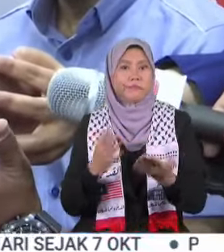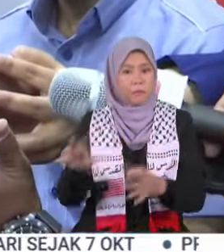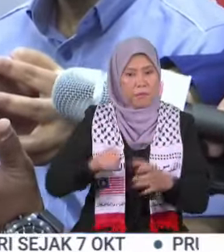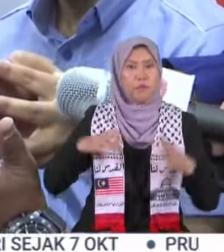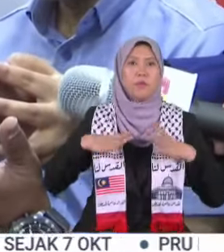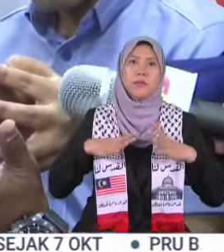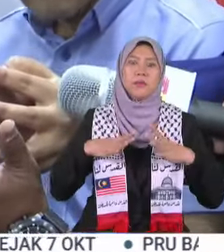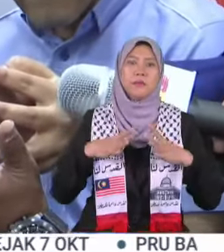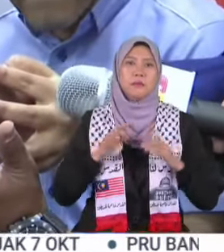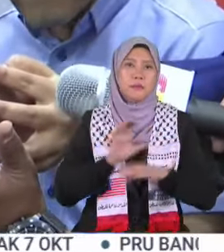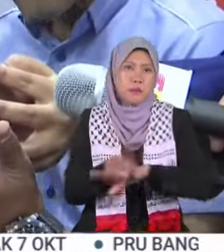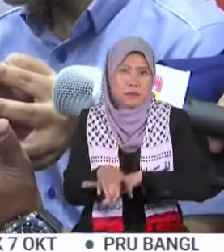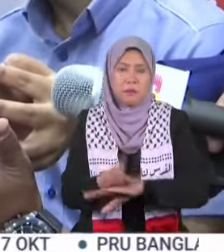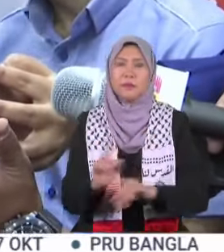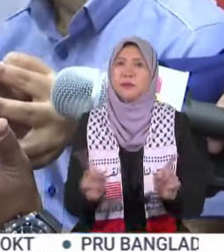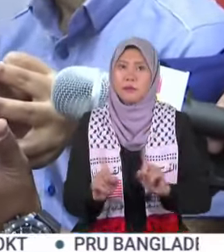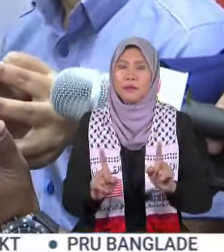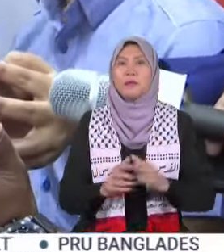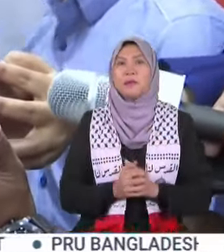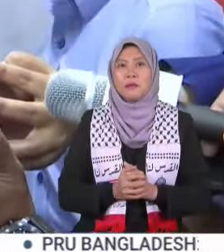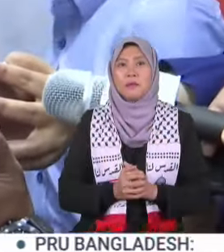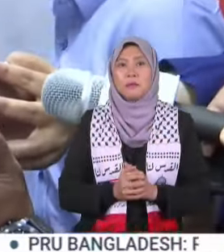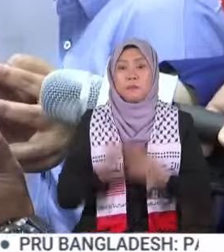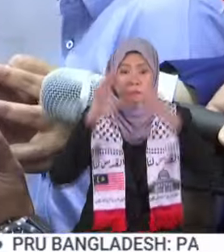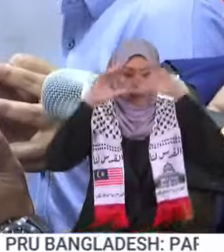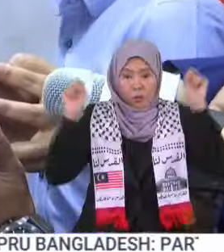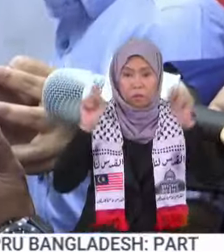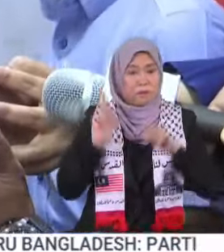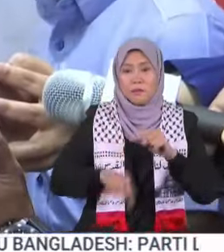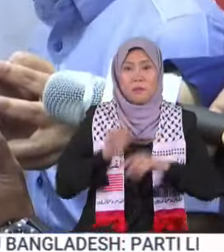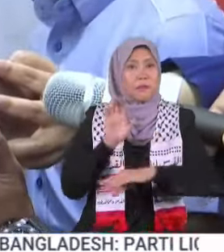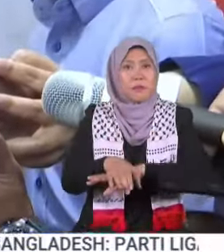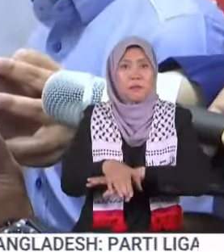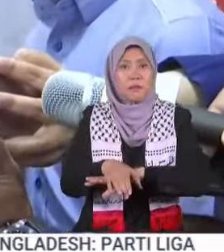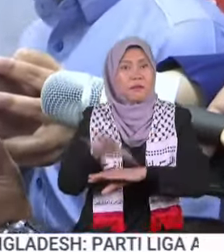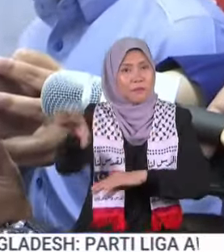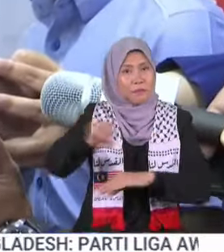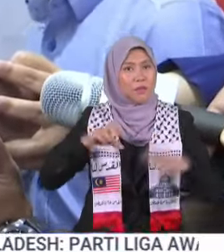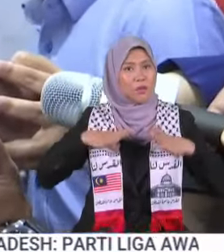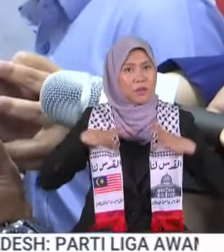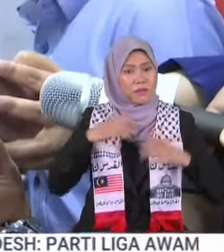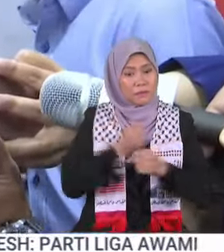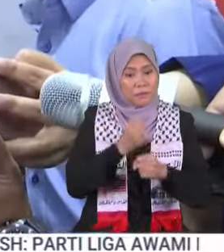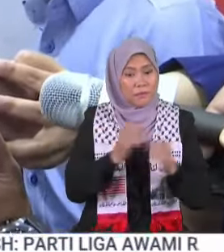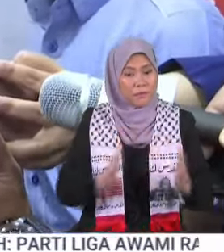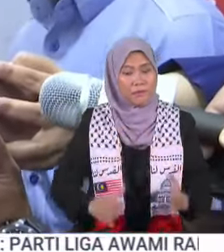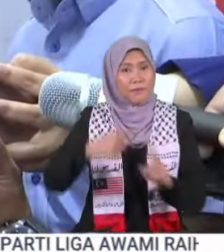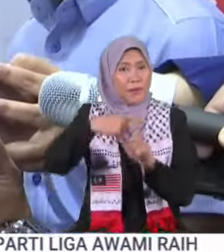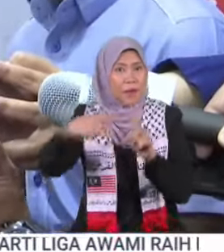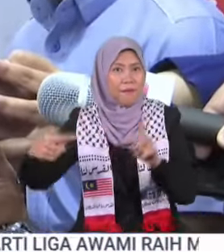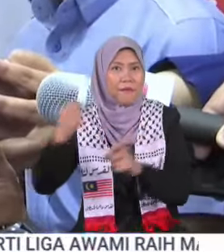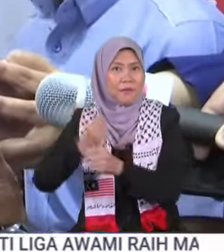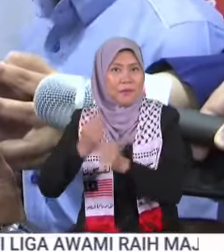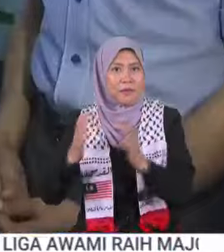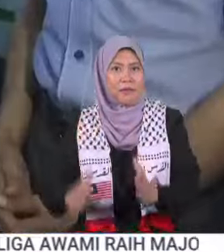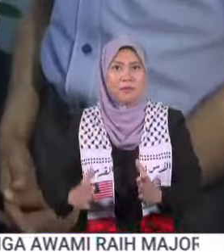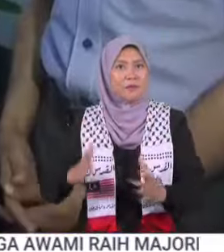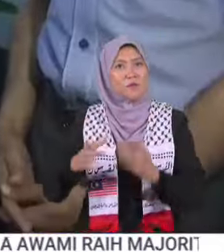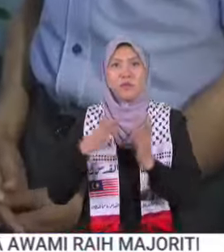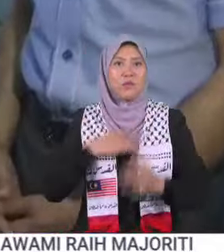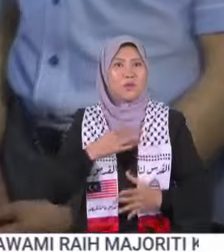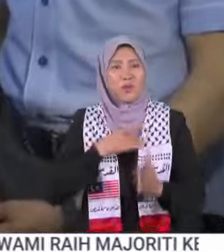tapi the bottom line is majikan tak boleh paksa pekerja ambil cuti dan memotong gaji pekerja